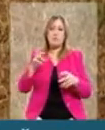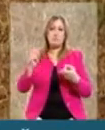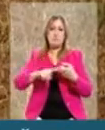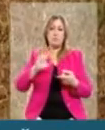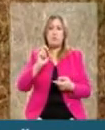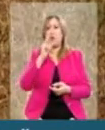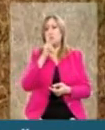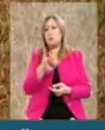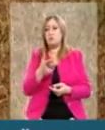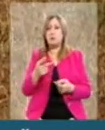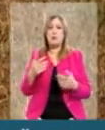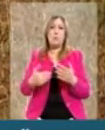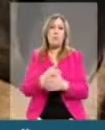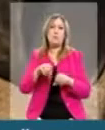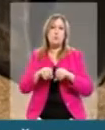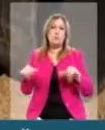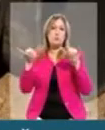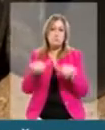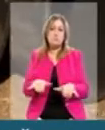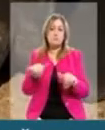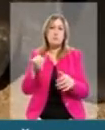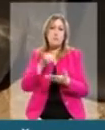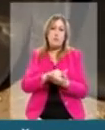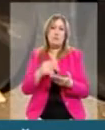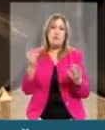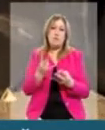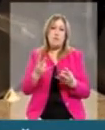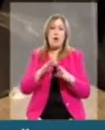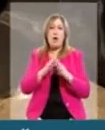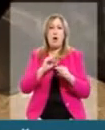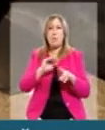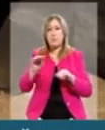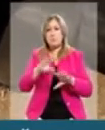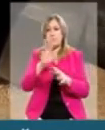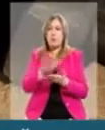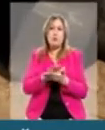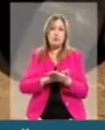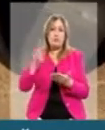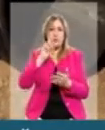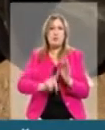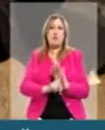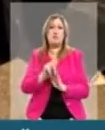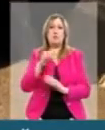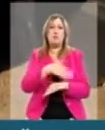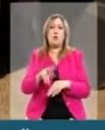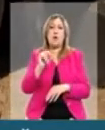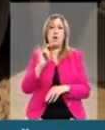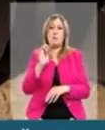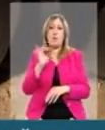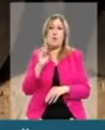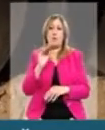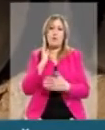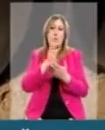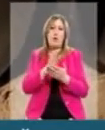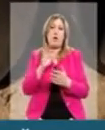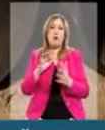на 3 года. Прокладывать новые трубы, а также устанавливать необходимое оборудование по очистке воды начали от улицы Кайрбекова в сторону